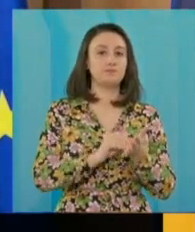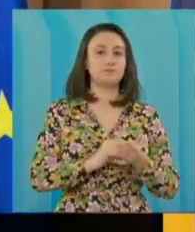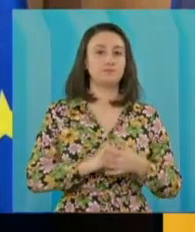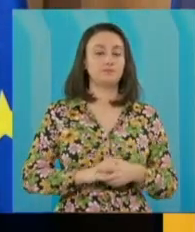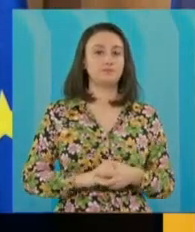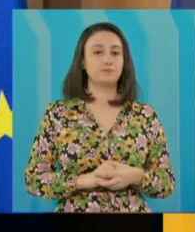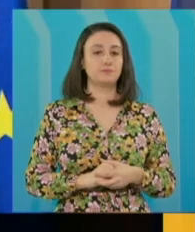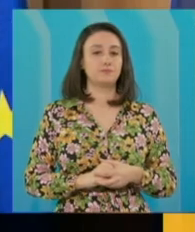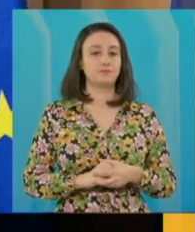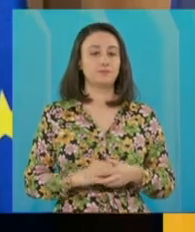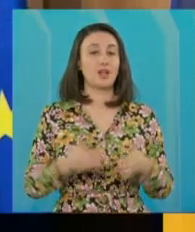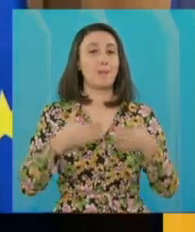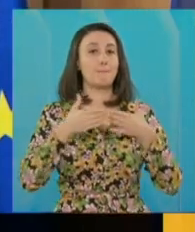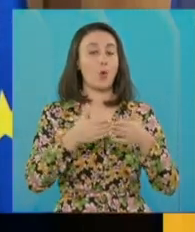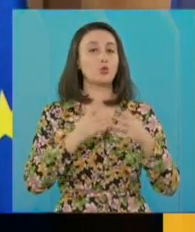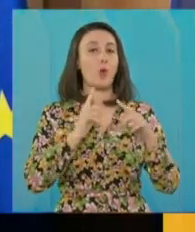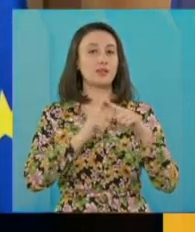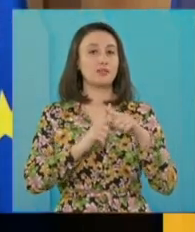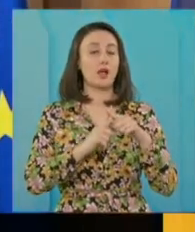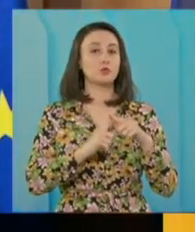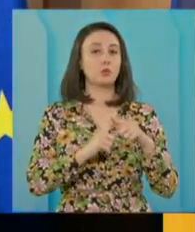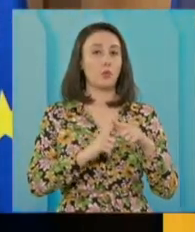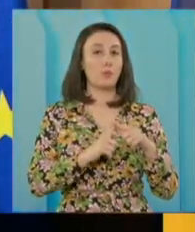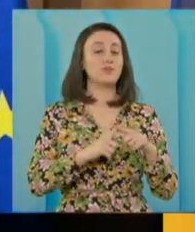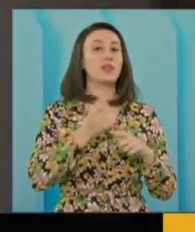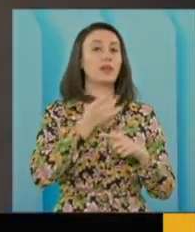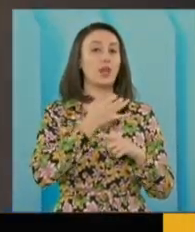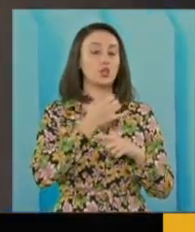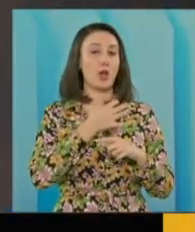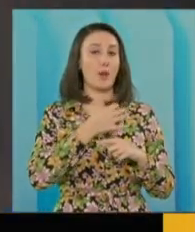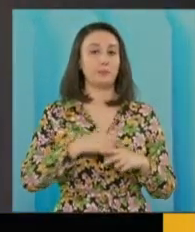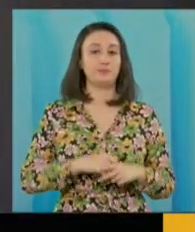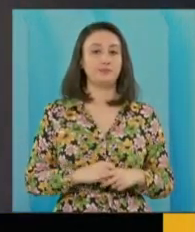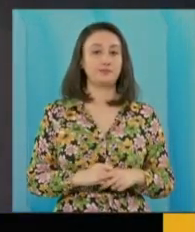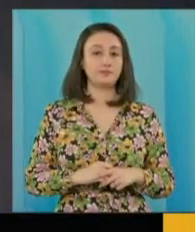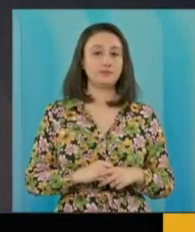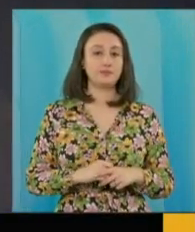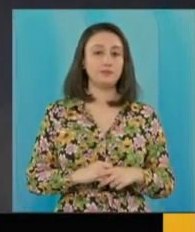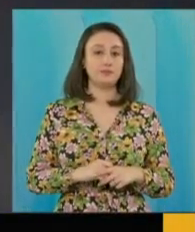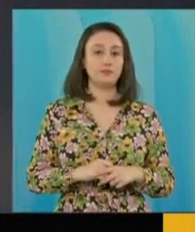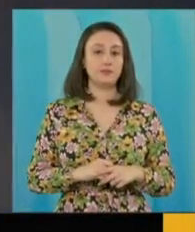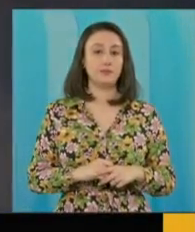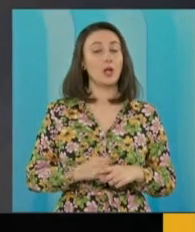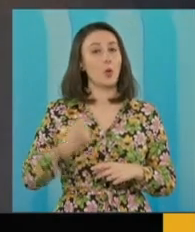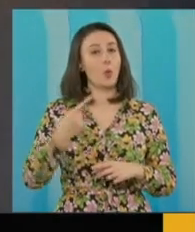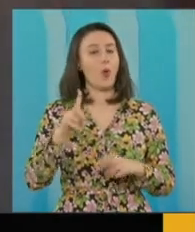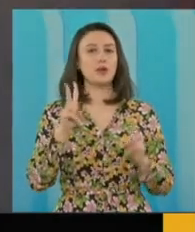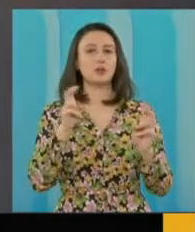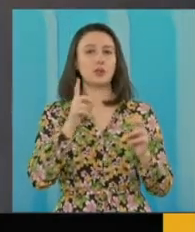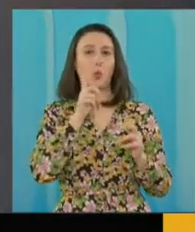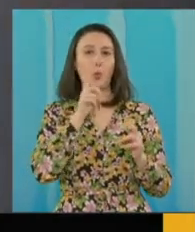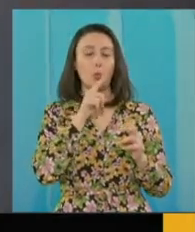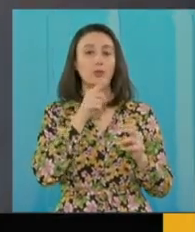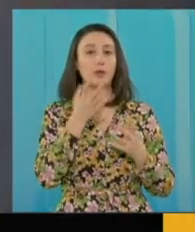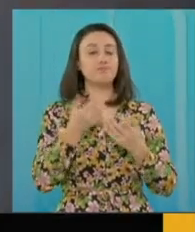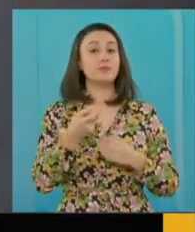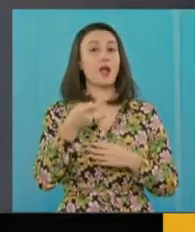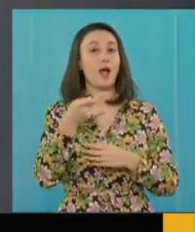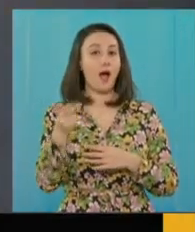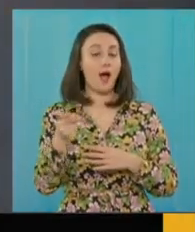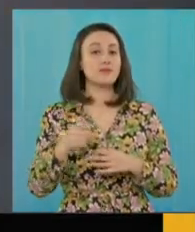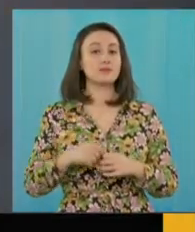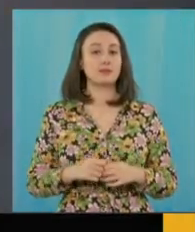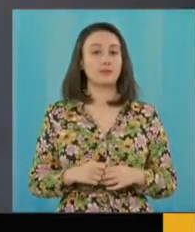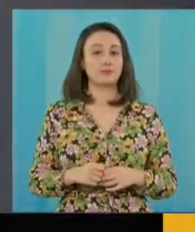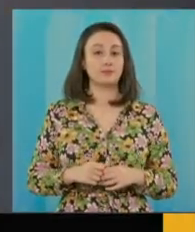portul Alexandropolis din Grecia. Potrivit premierului, o altă sursă de aprovizionare cu gaz și nu numai a Europei de